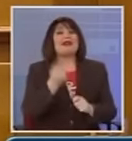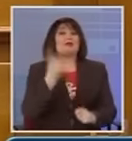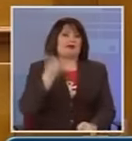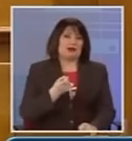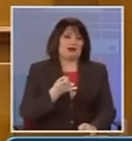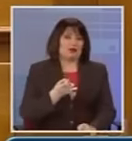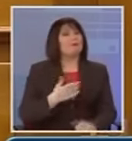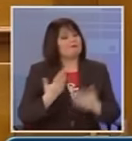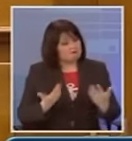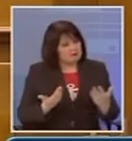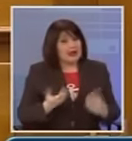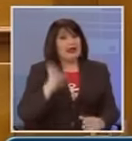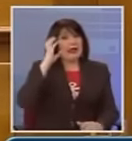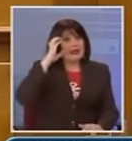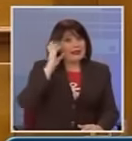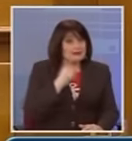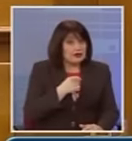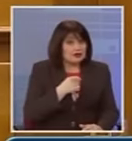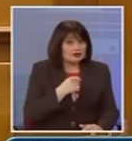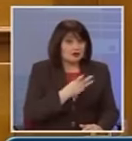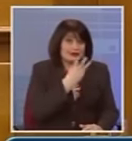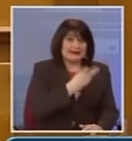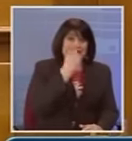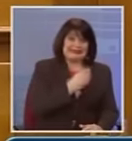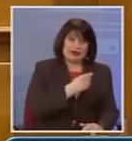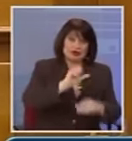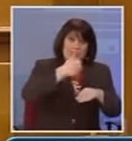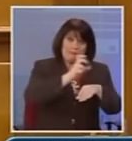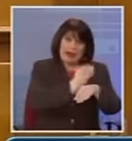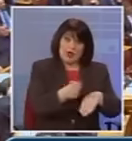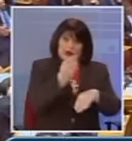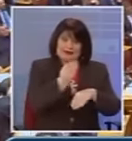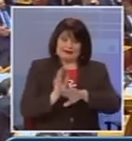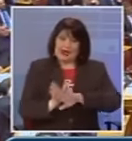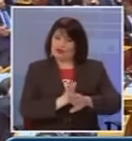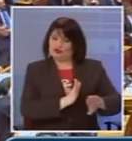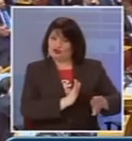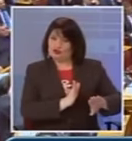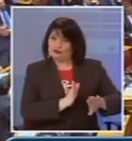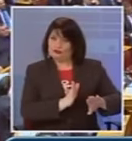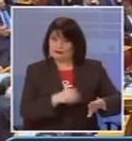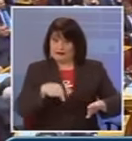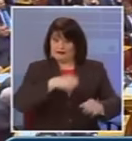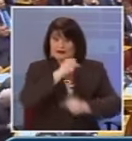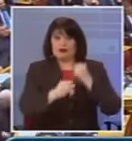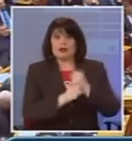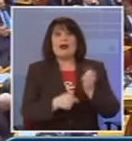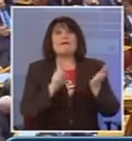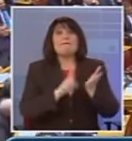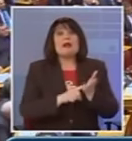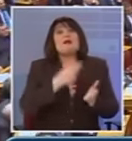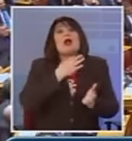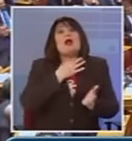θυμάστε πως ό,τι μας βγάζει από το στόχο του 3% πλεονάσματος για φέτος αναγκαστικά θα πρέπει να καλυφθεί με αναγκαστικό